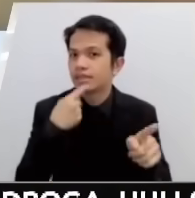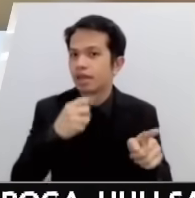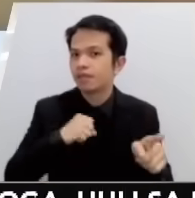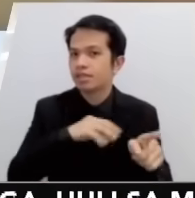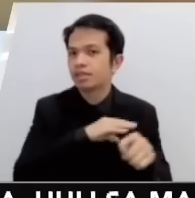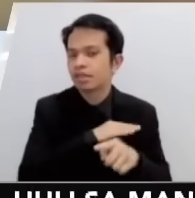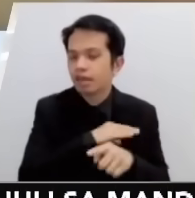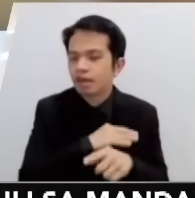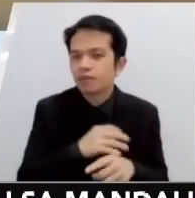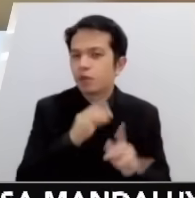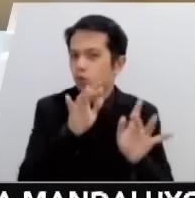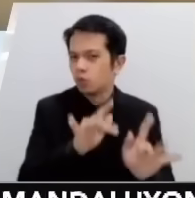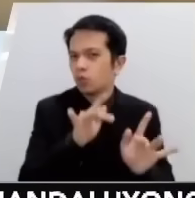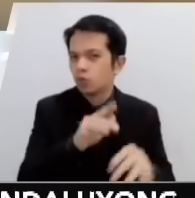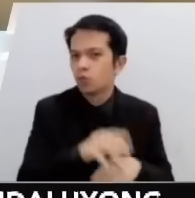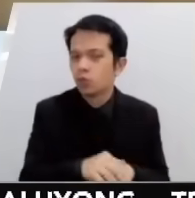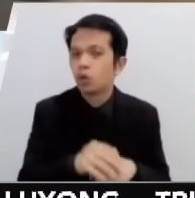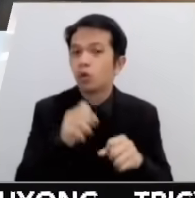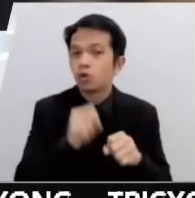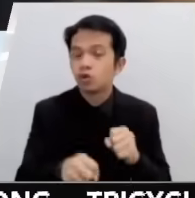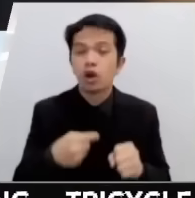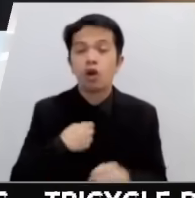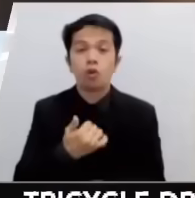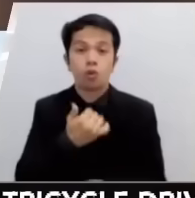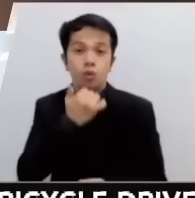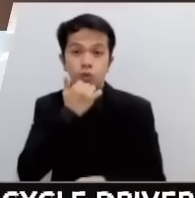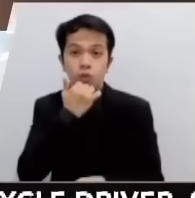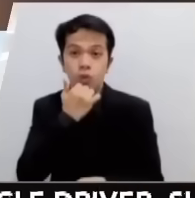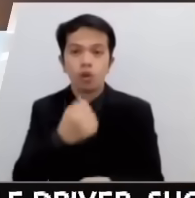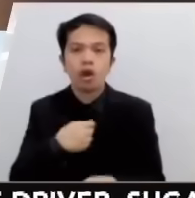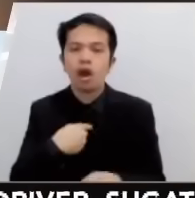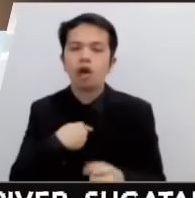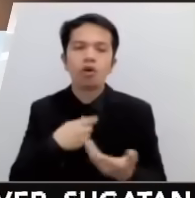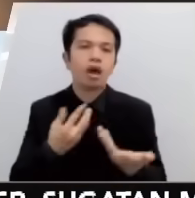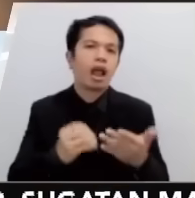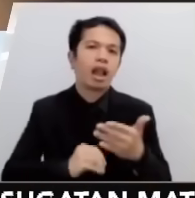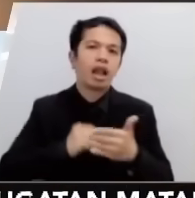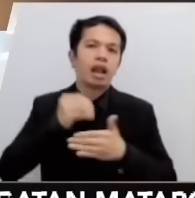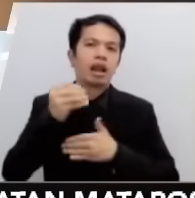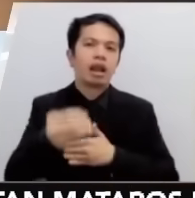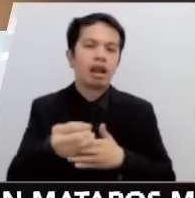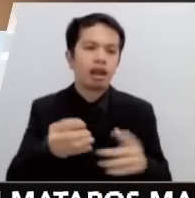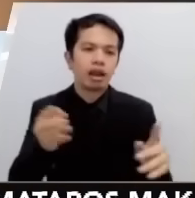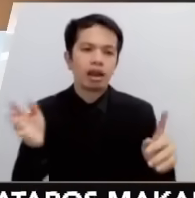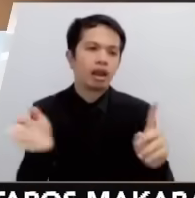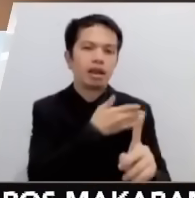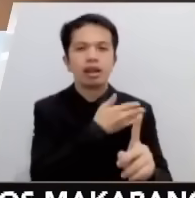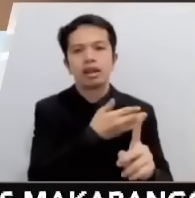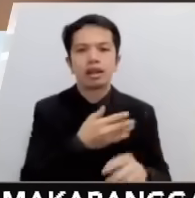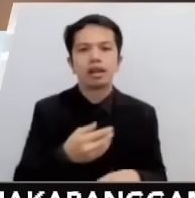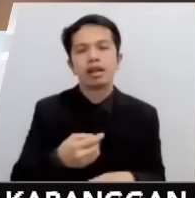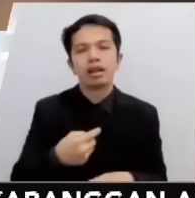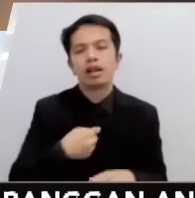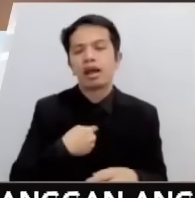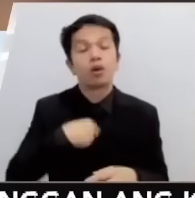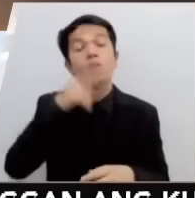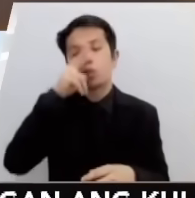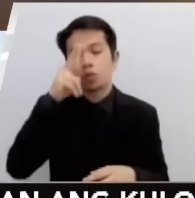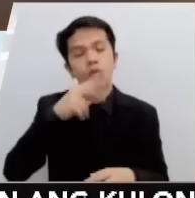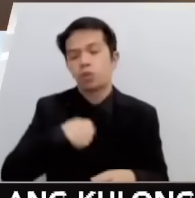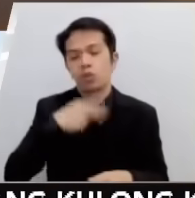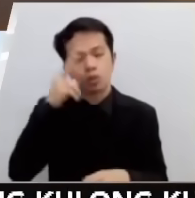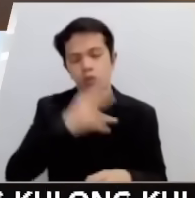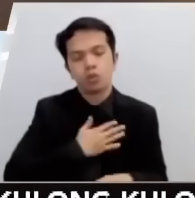naman So ang pagkakamali ko rito a went Overboard aminado ako rito I went Overboard Sabi ko sige wala ng